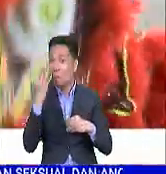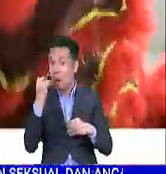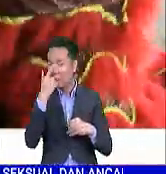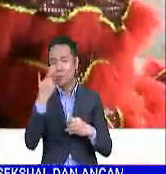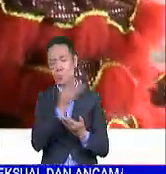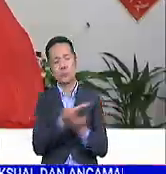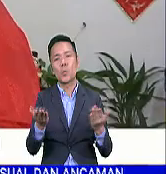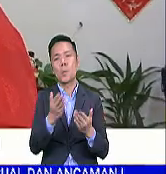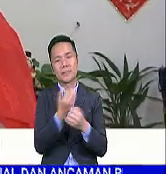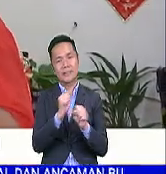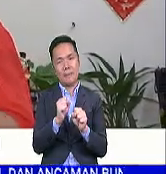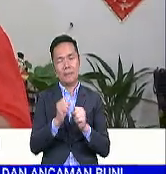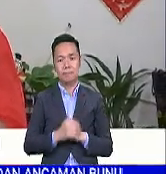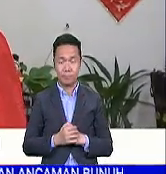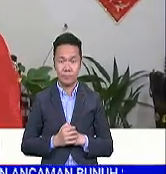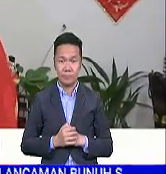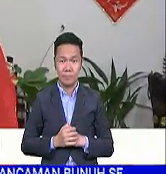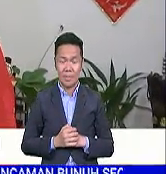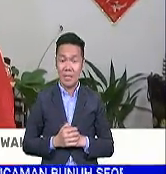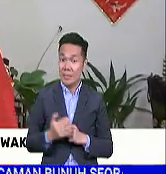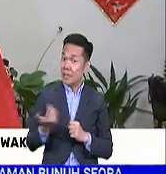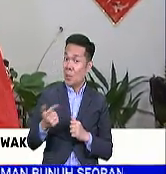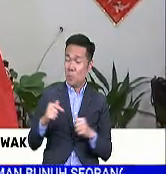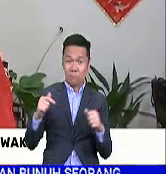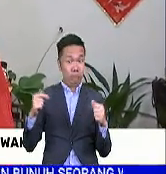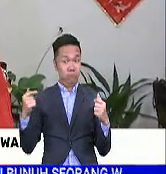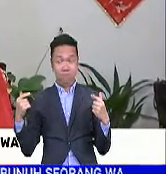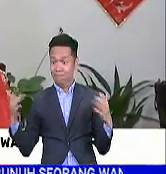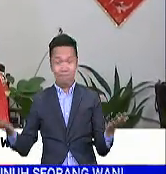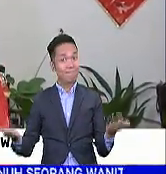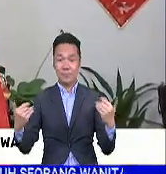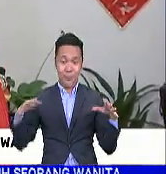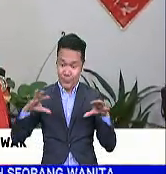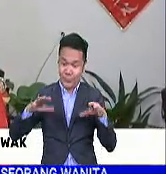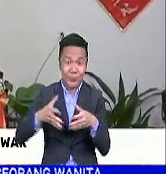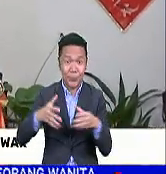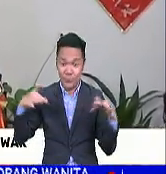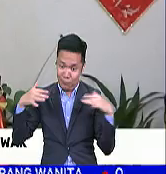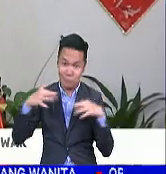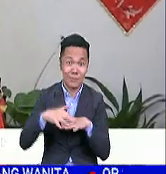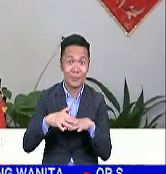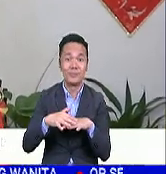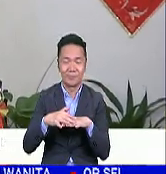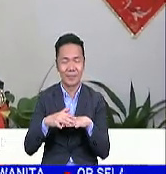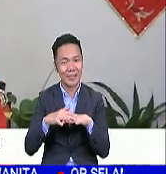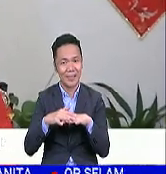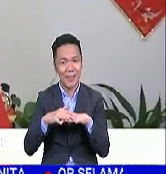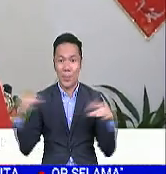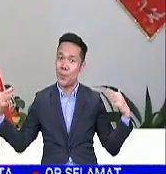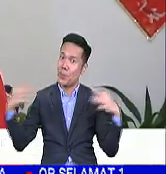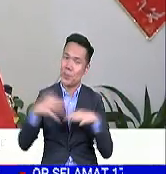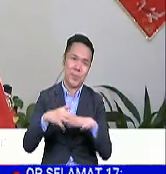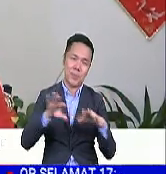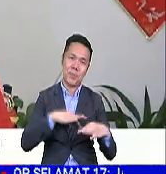keselamatan semua. Lolok tidak dapat kumpul sekali. Sekarang dapat berita kasih dapat kumpul satu